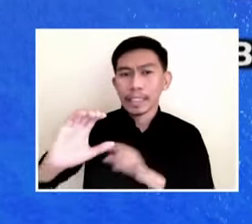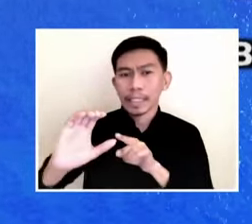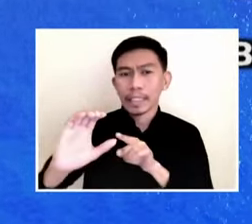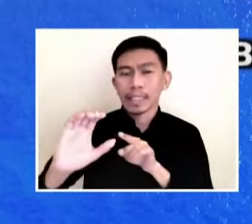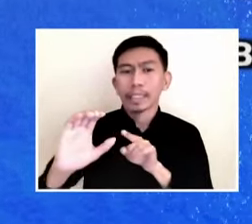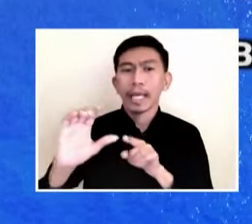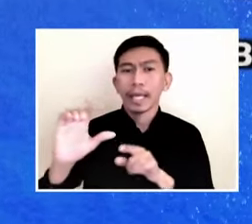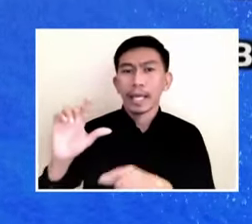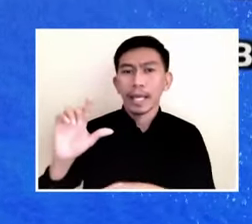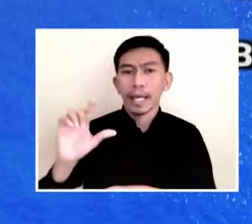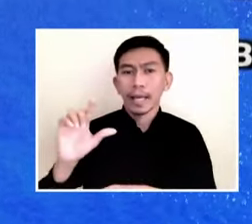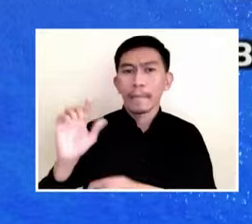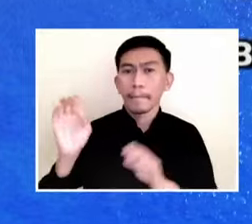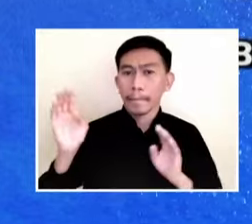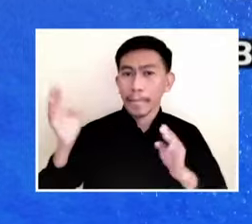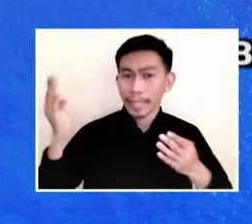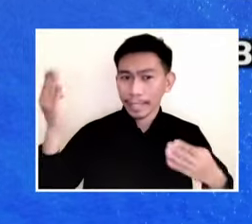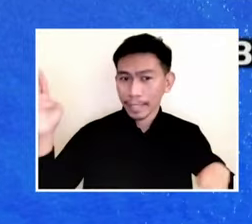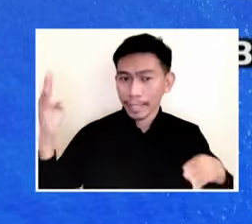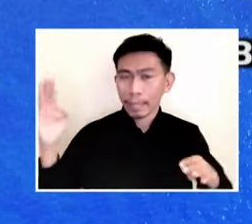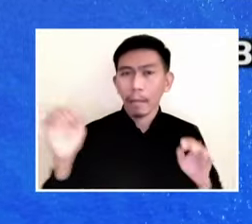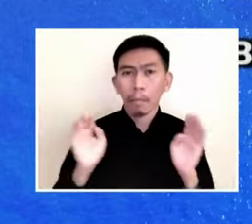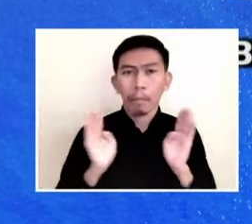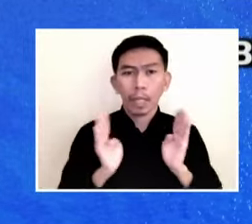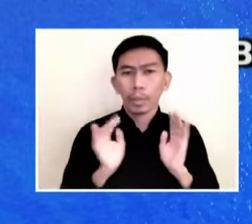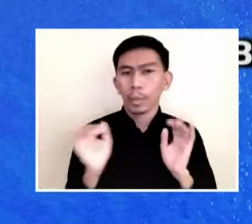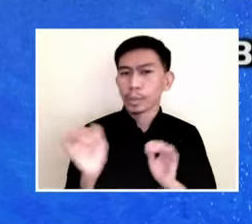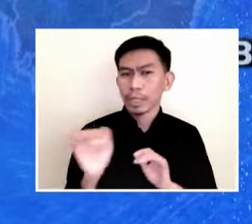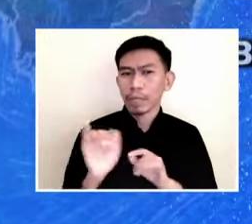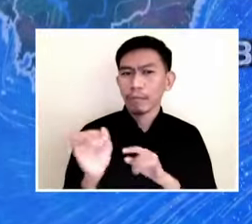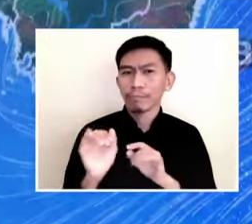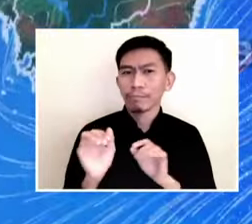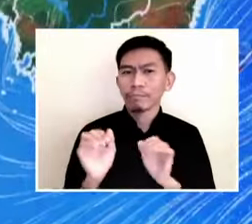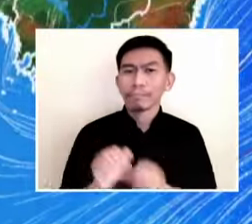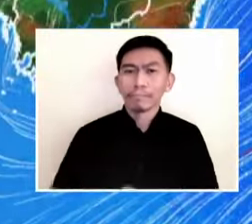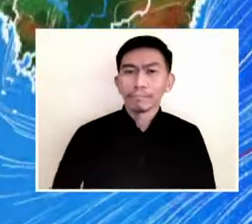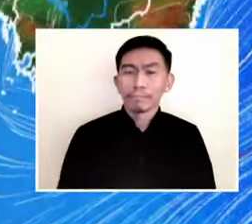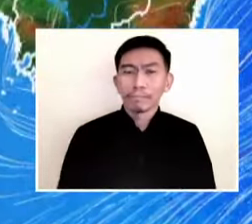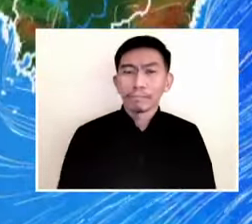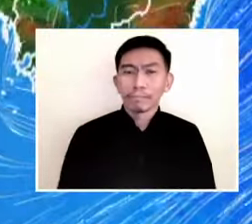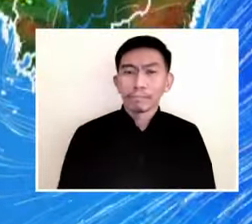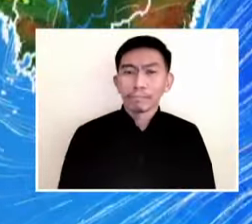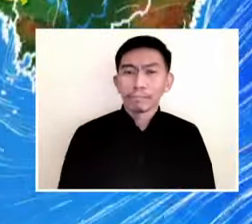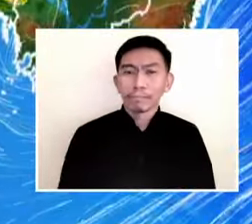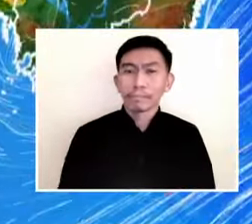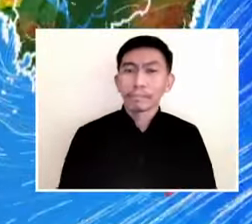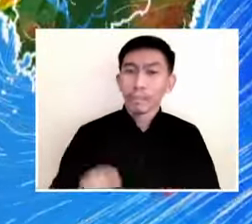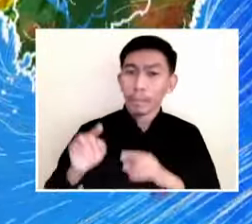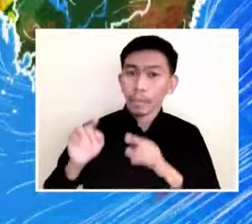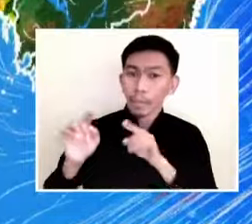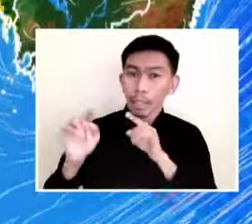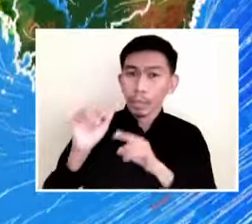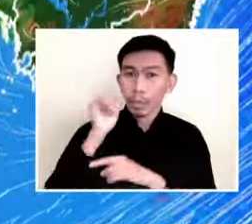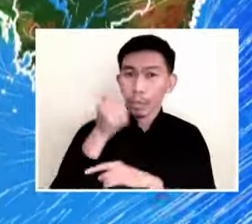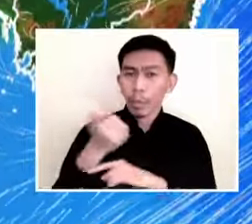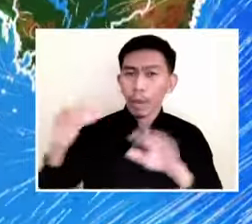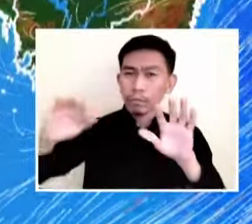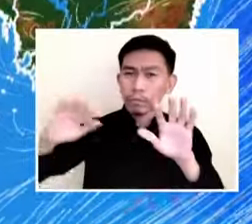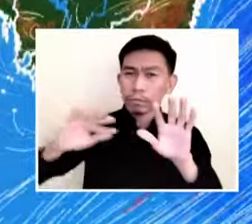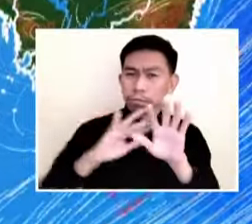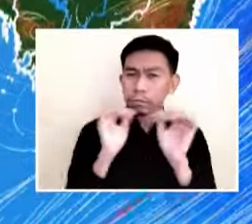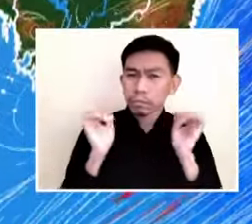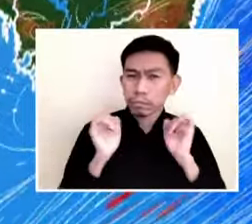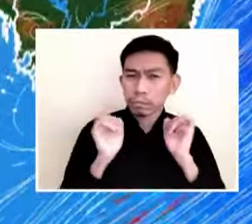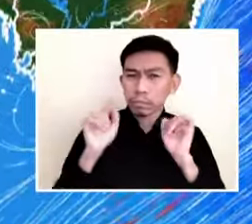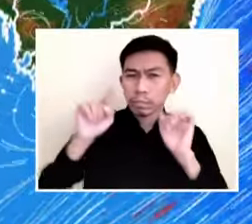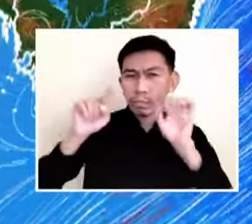din po sa Baguio sa 14.2 degrees Celsius. Bukas may panibagong bugso ng amihan na magsisimula dyan sa extreme